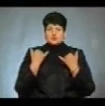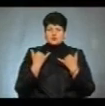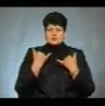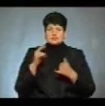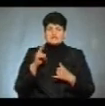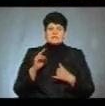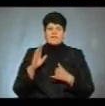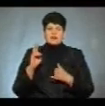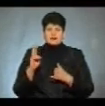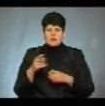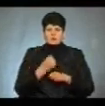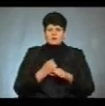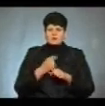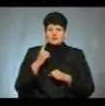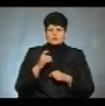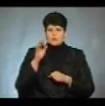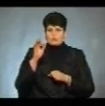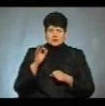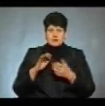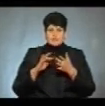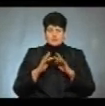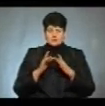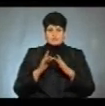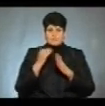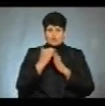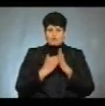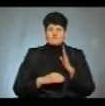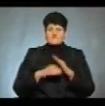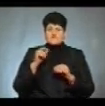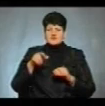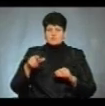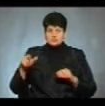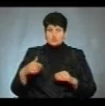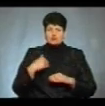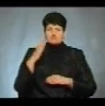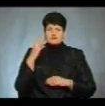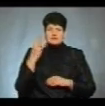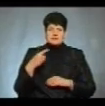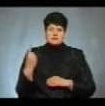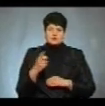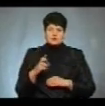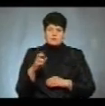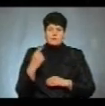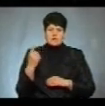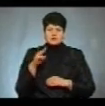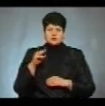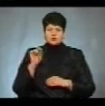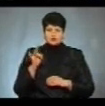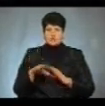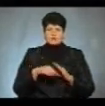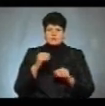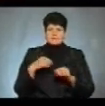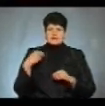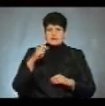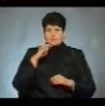ЦВК опрацювала 100% електронних протоколів виборців, які голосували 31 березня у першому турі виборів президента